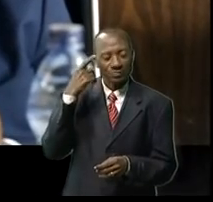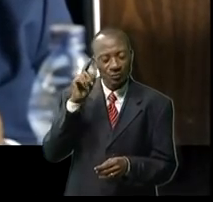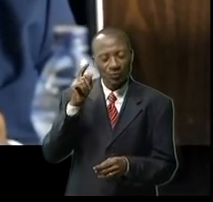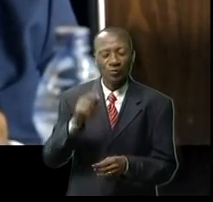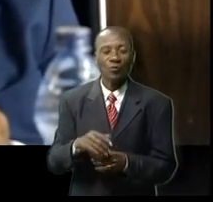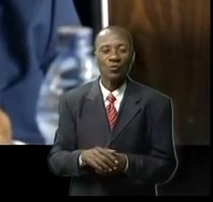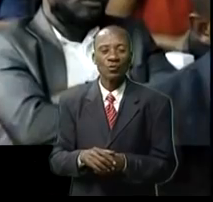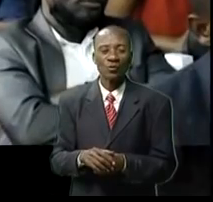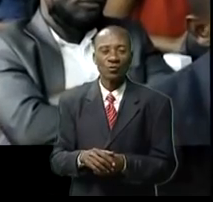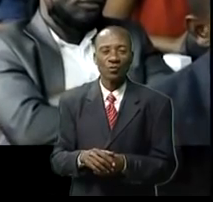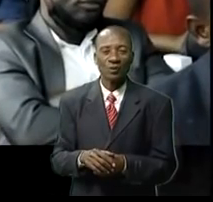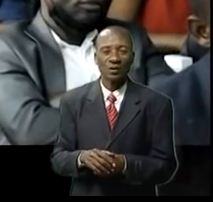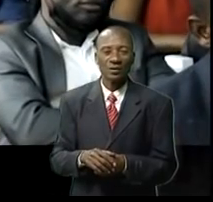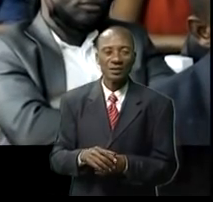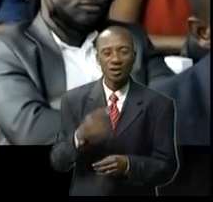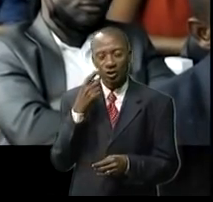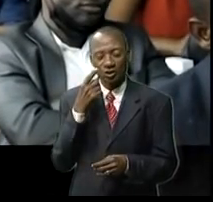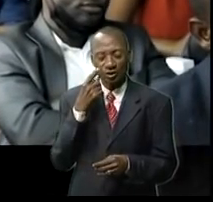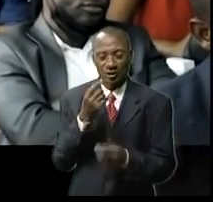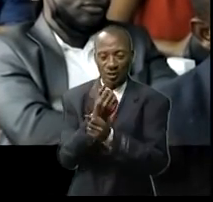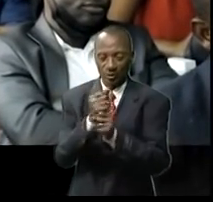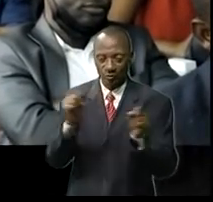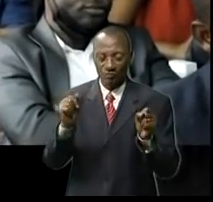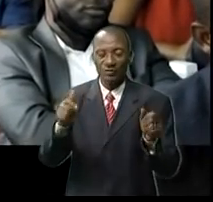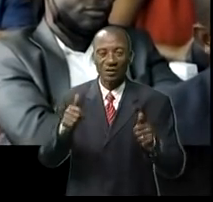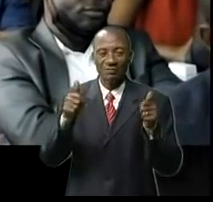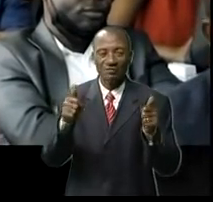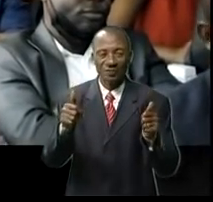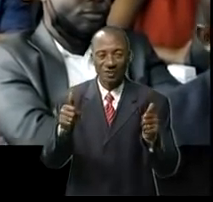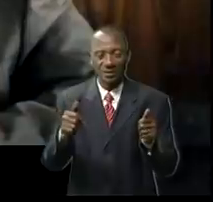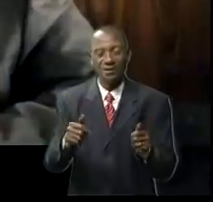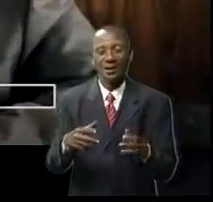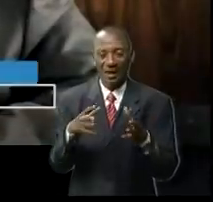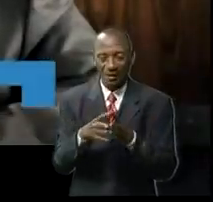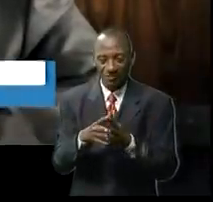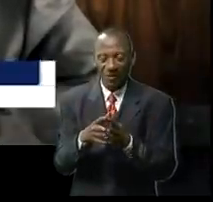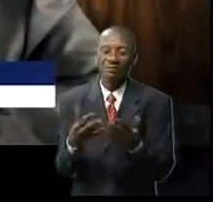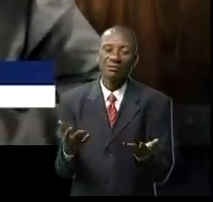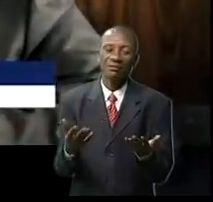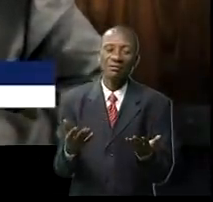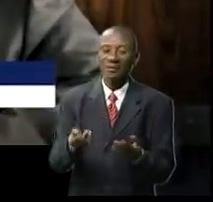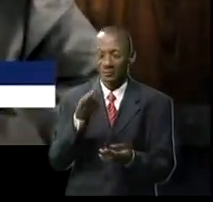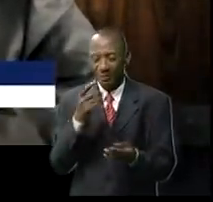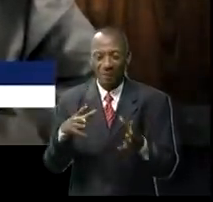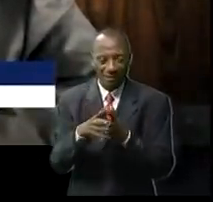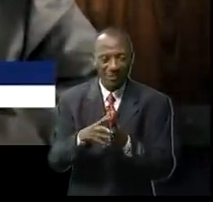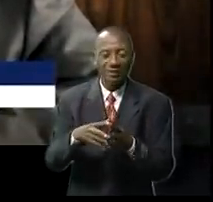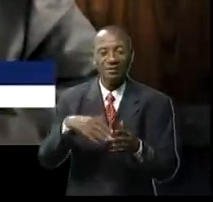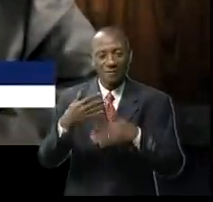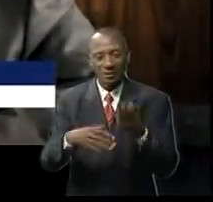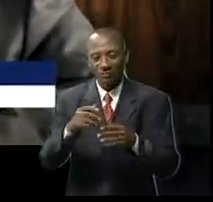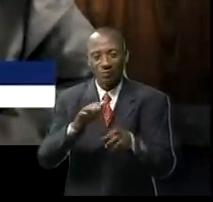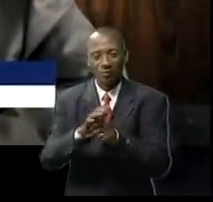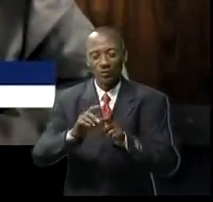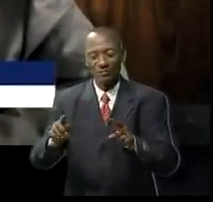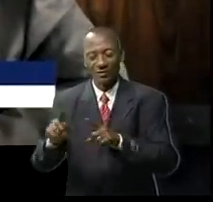vie au moyen de la prévention. Le symposium que nous avons organisé aujourd'hui était pour parler du